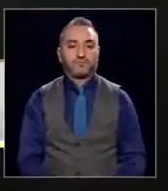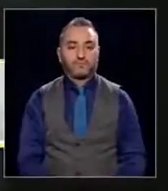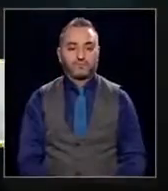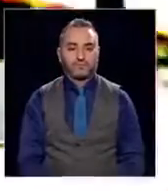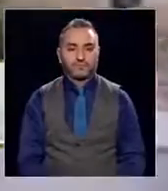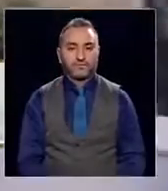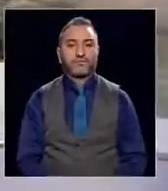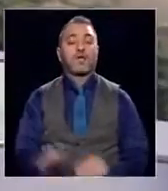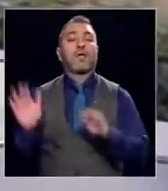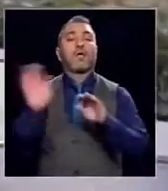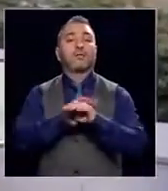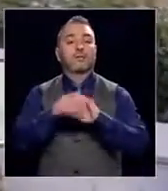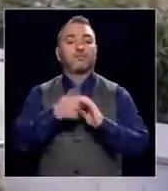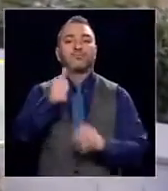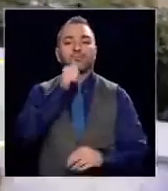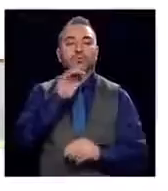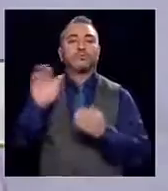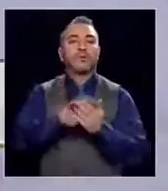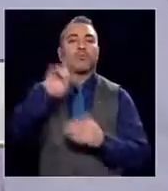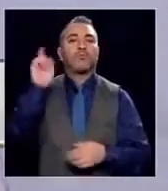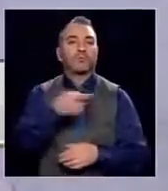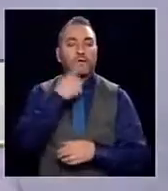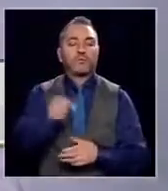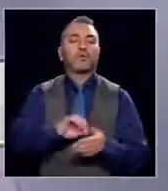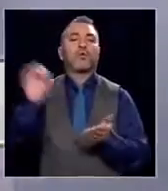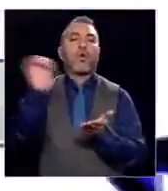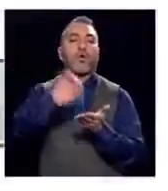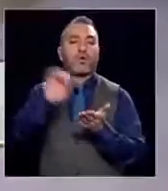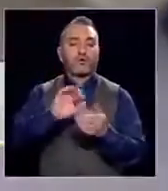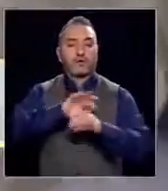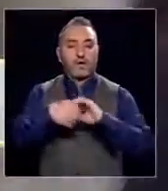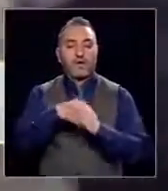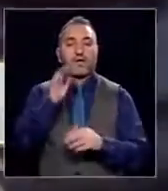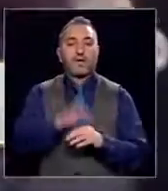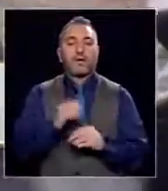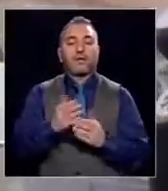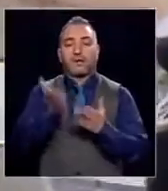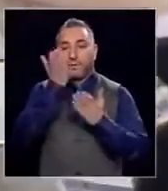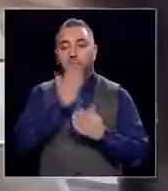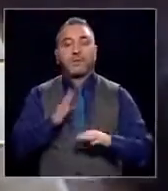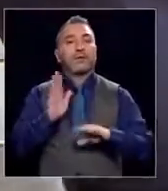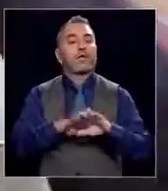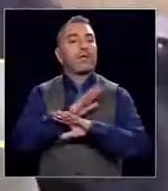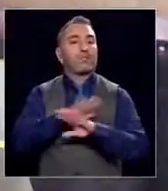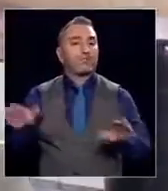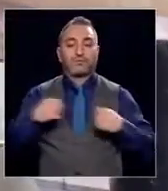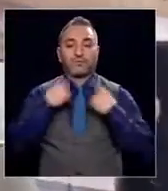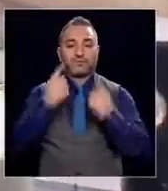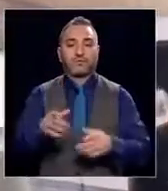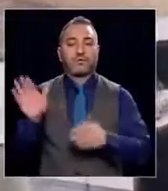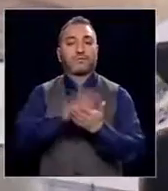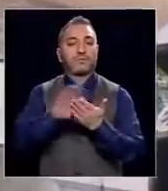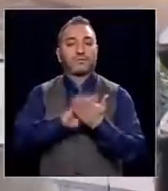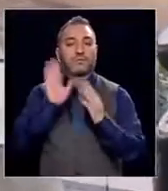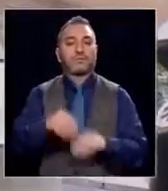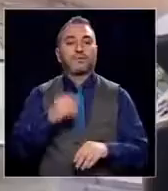Yıkamamız çok iyi olur. Su ve sabun bulamadık. Ne yapalım? Kolonyayla yıkadım. Kolonyayı üflemiyoruz, uçurmuyoruz elden hemen. Çünkü 5-6